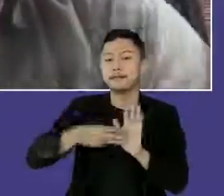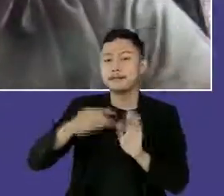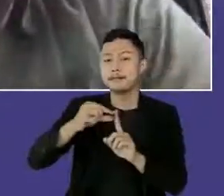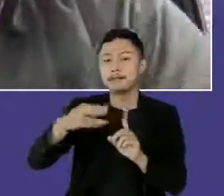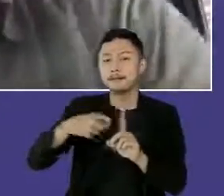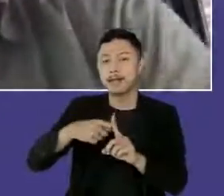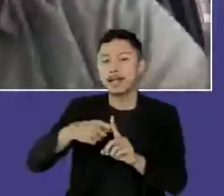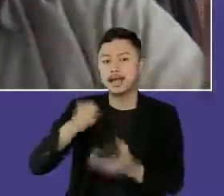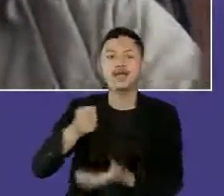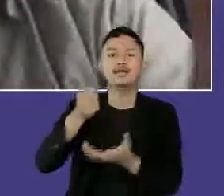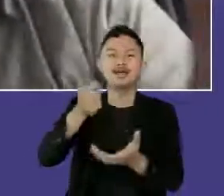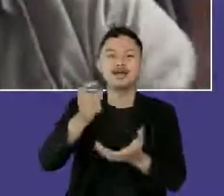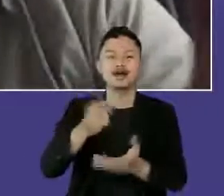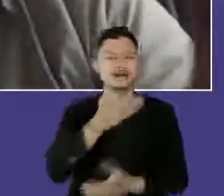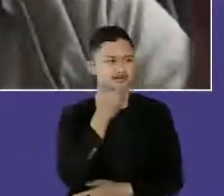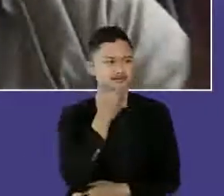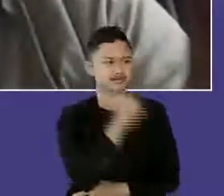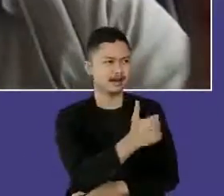sebagai oleh-olehnya.